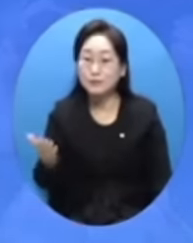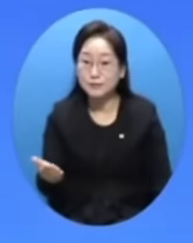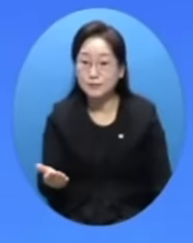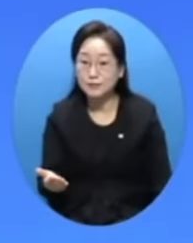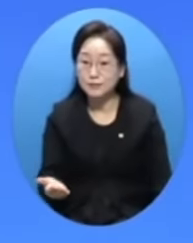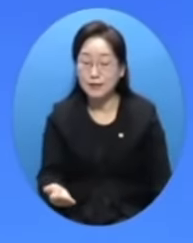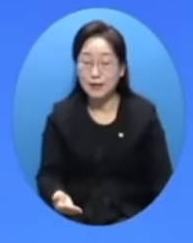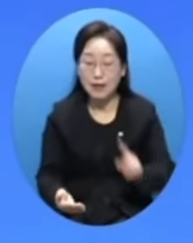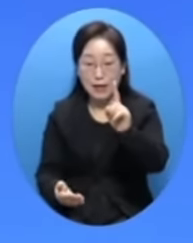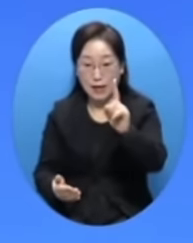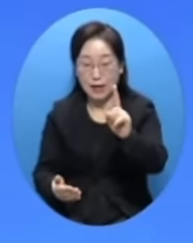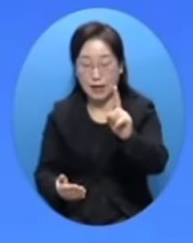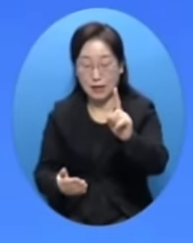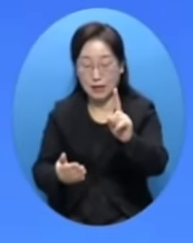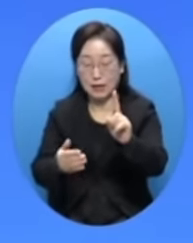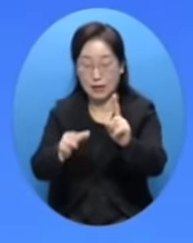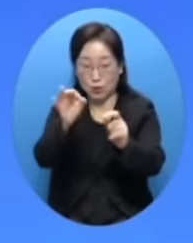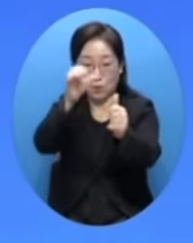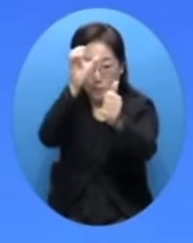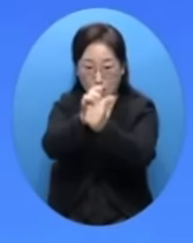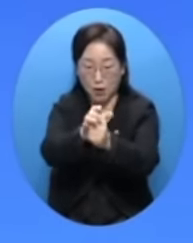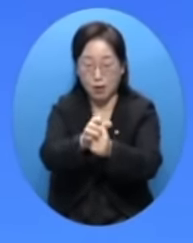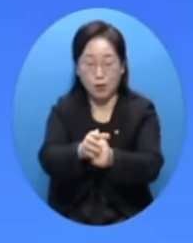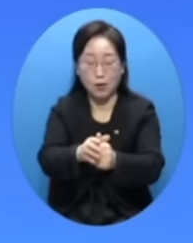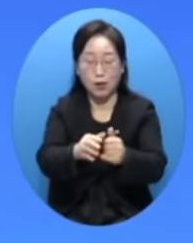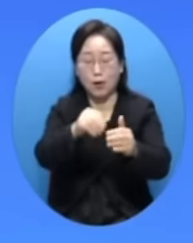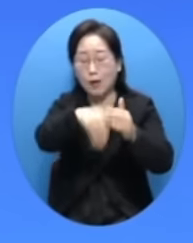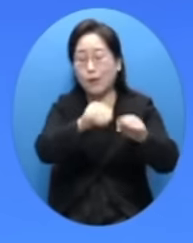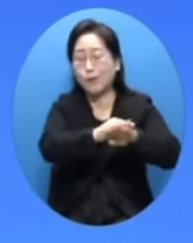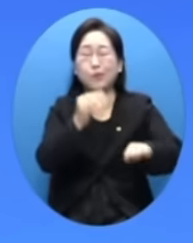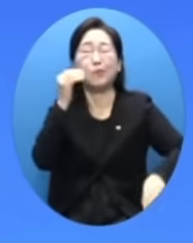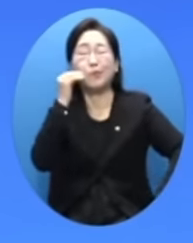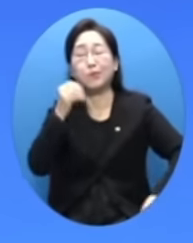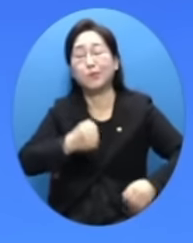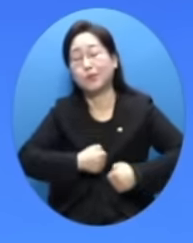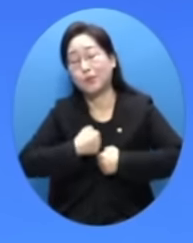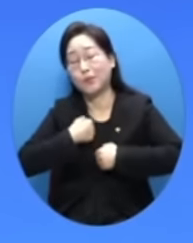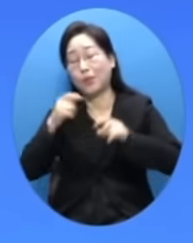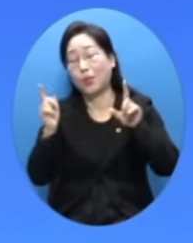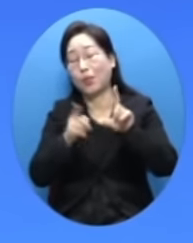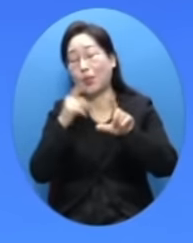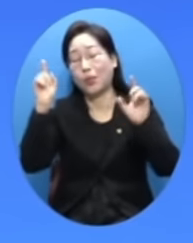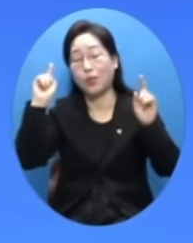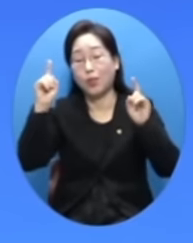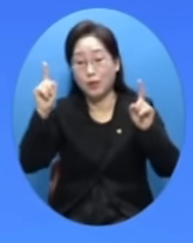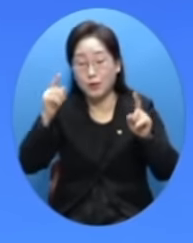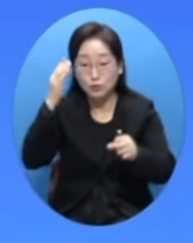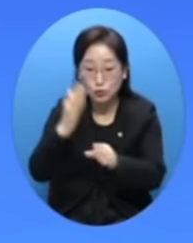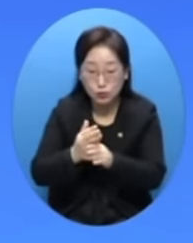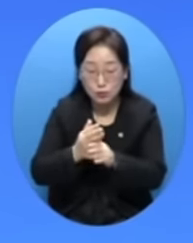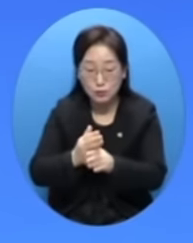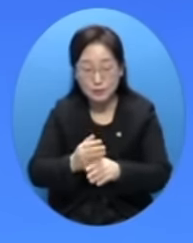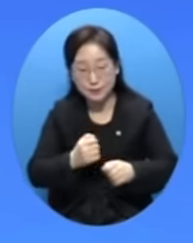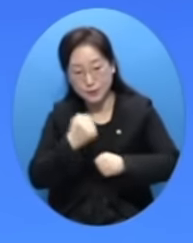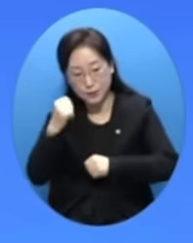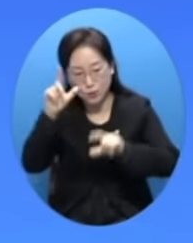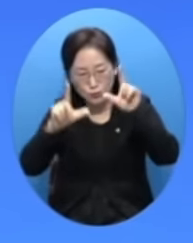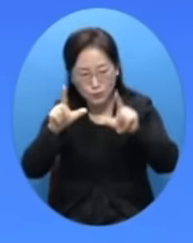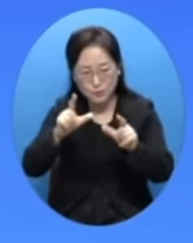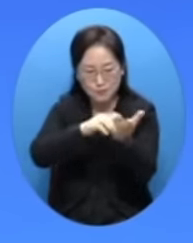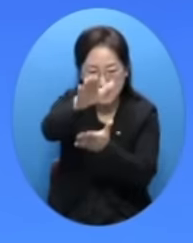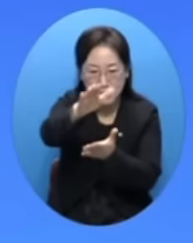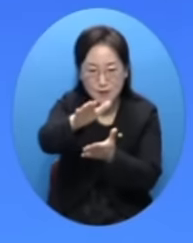한달더 받아서 아무 한적 묻어두었다가 게름 피다가 책만 받고 쫓겨난 그 같은 종의 모습으로 살지